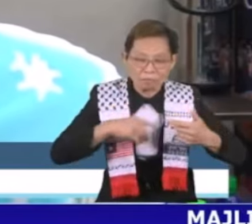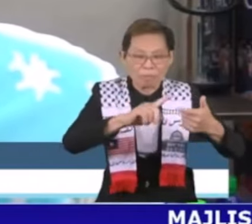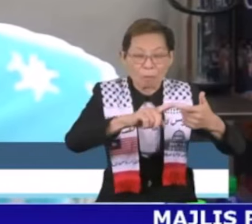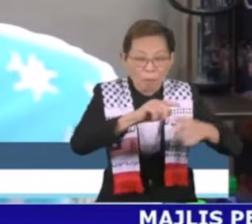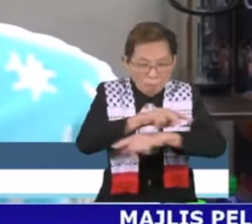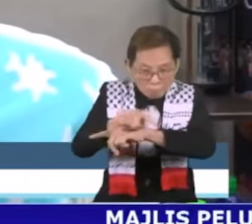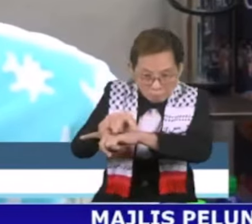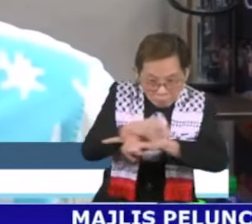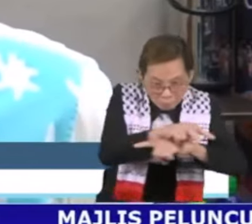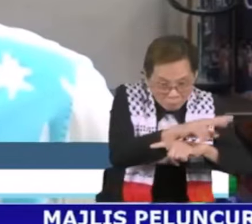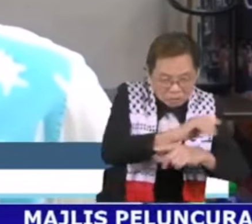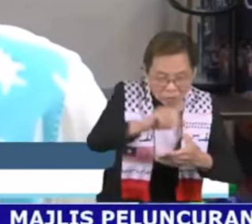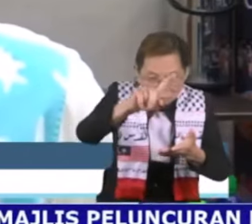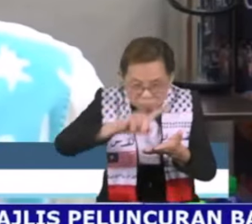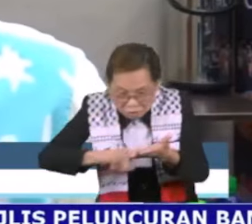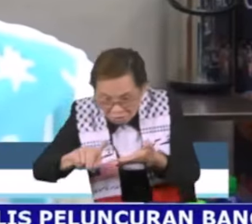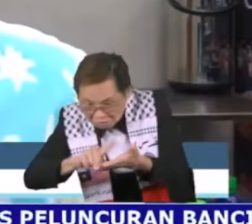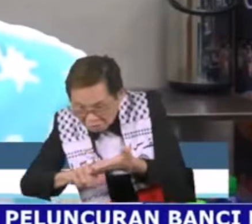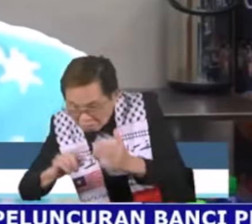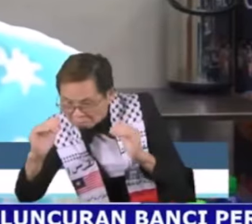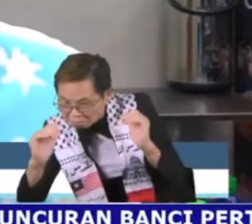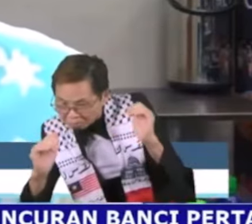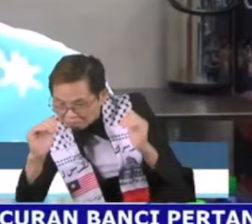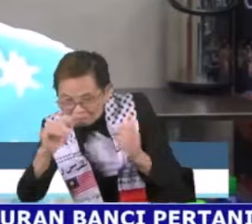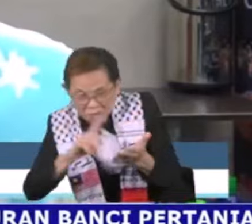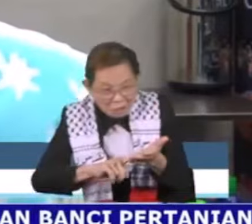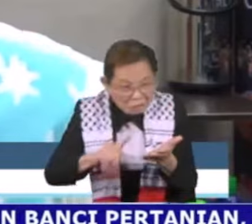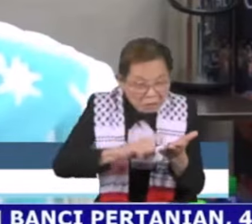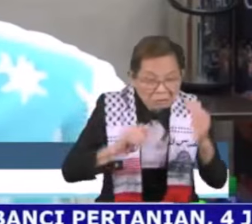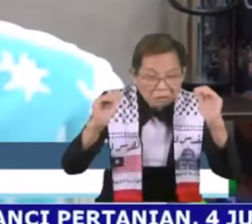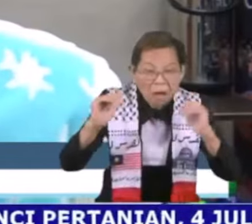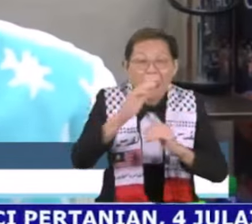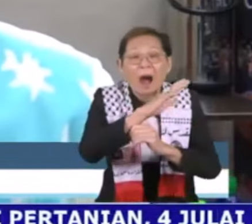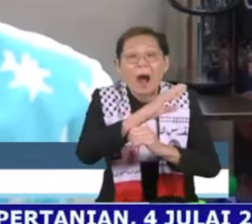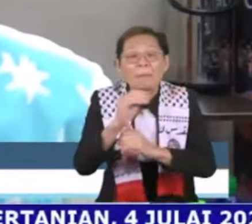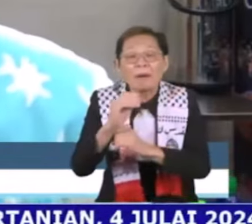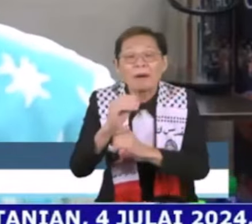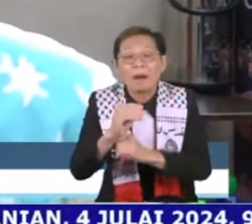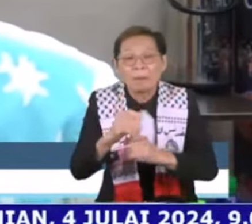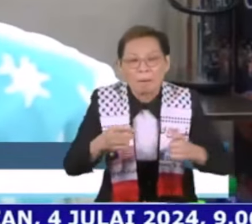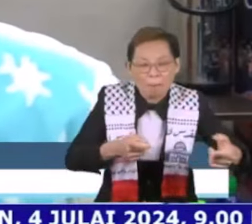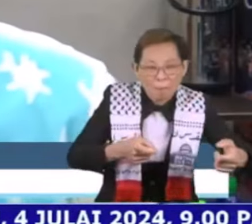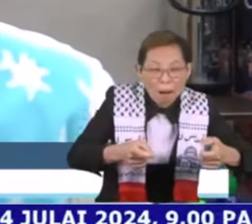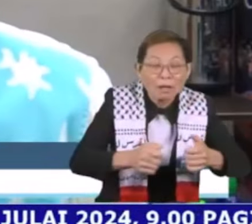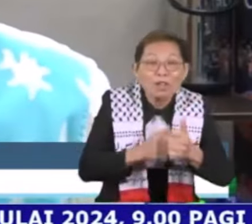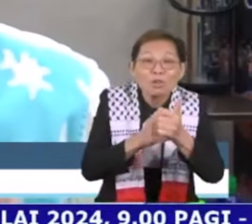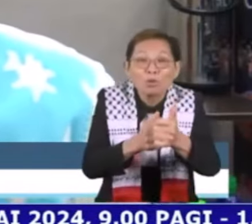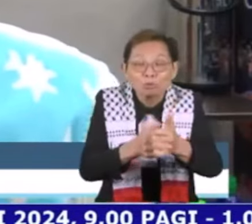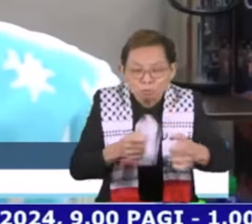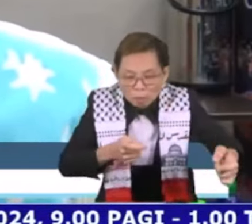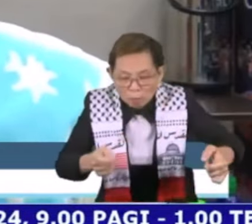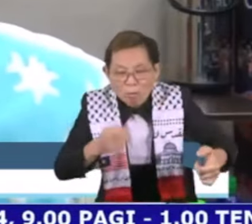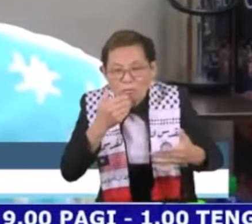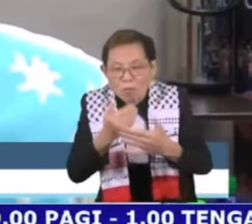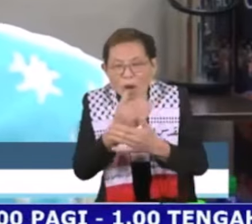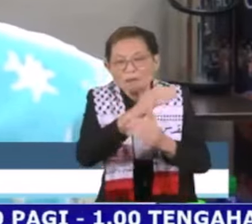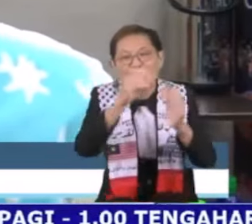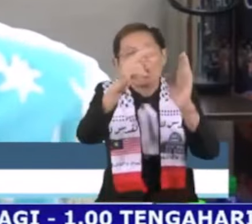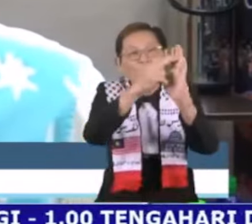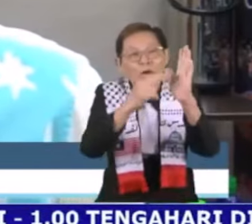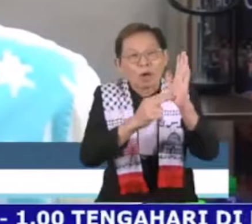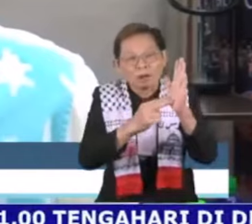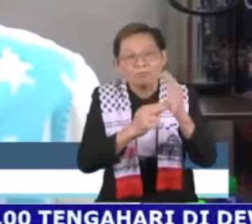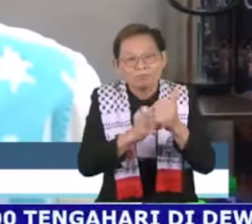pemantauan, terdapatnya semak dan imbang, terdapatnya kepatuhan kepada tata kelola yang baik dan undang-undang dan